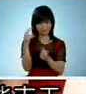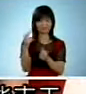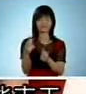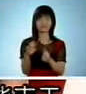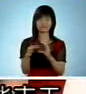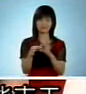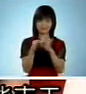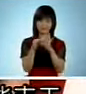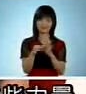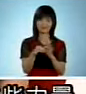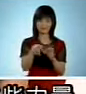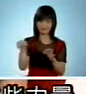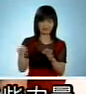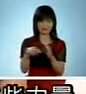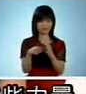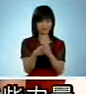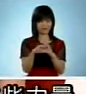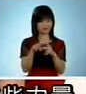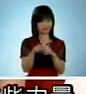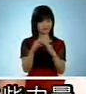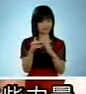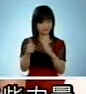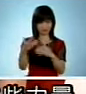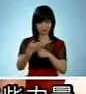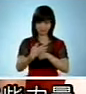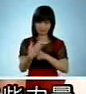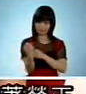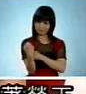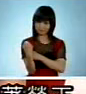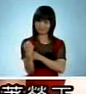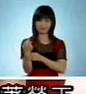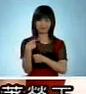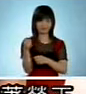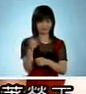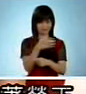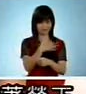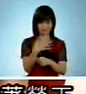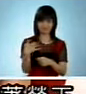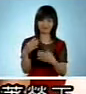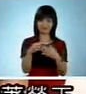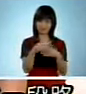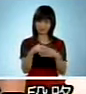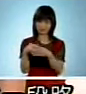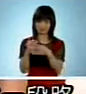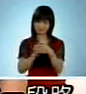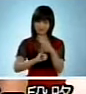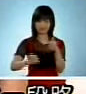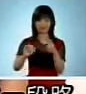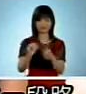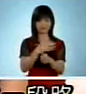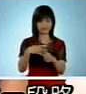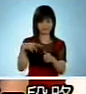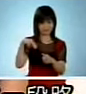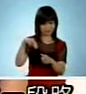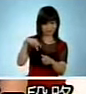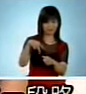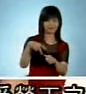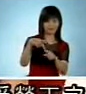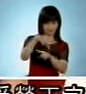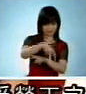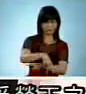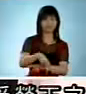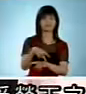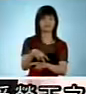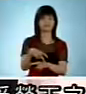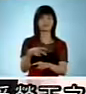就是因为有这些志工，这些家长给我这些力量，所以我才能够带着荣誉今天能够走过这段路。